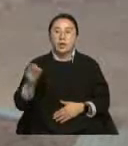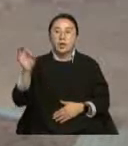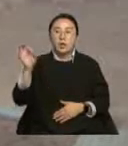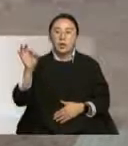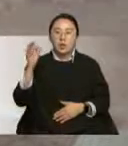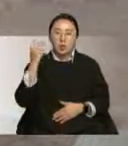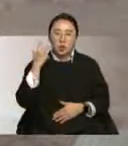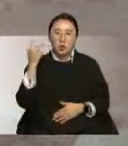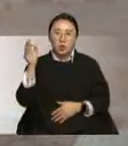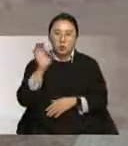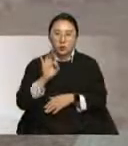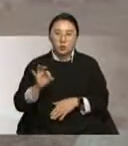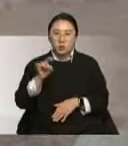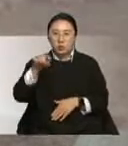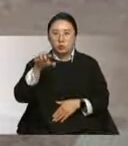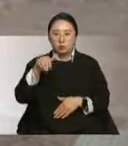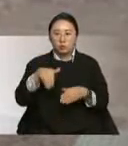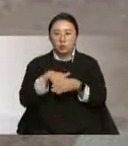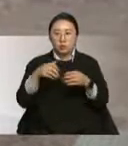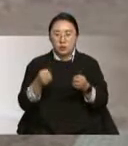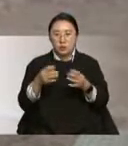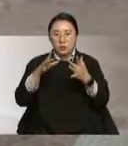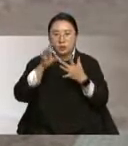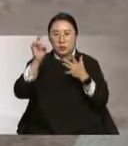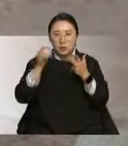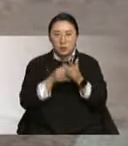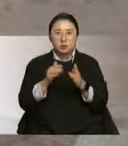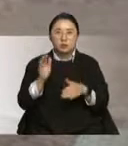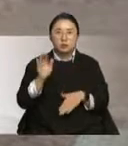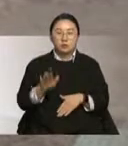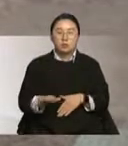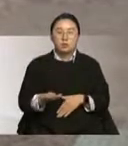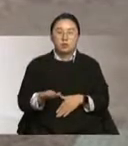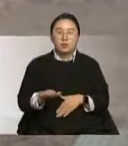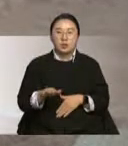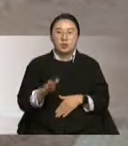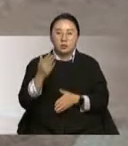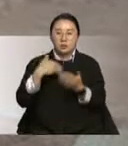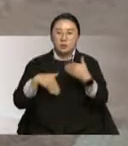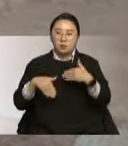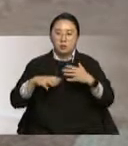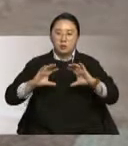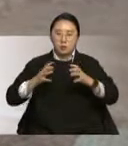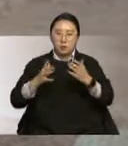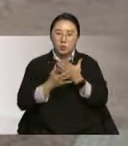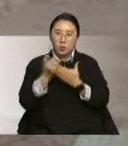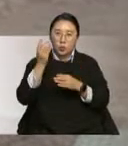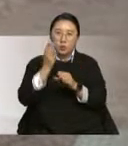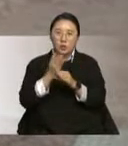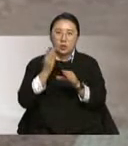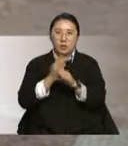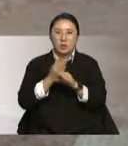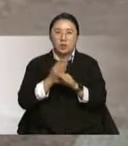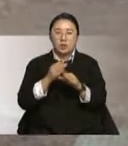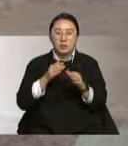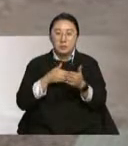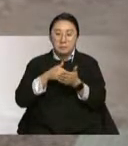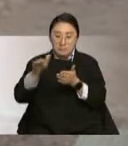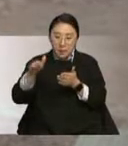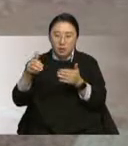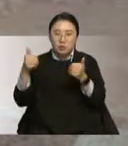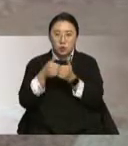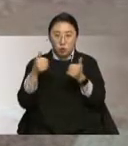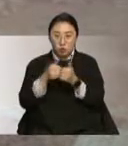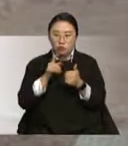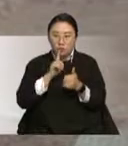연천군 대전리 산성이 경기도 문화재에 선정됐습니다. 신라가 삼국통일 과정에서 당나라를 한반도에서 쫓아낸